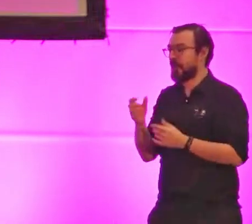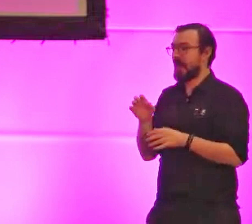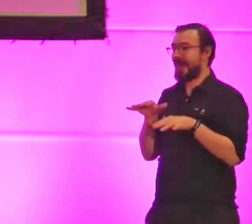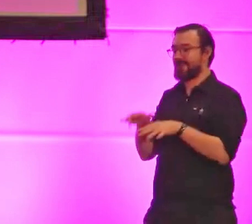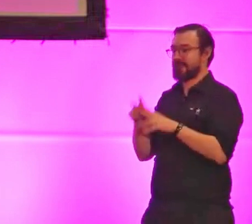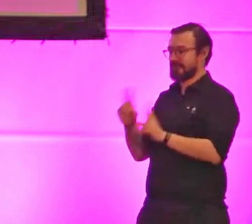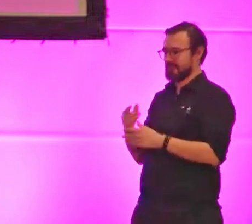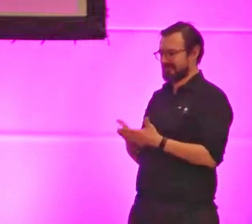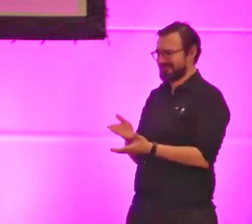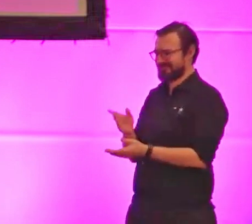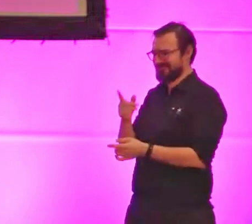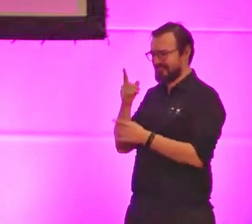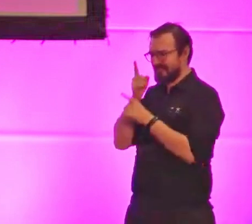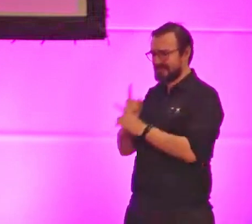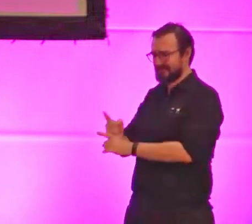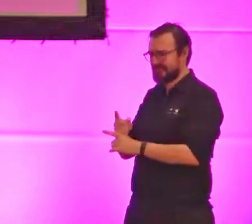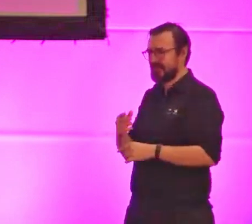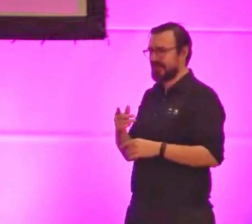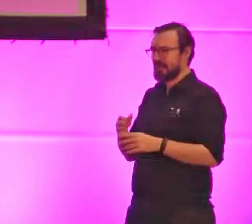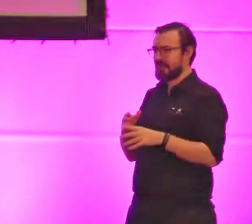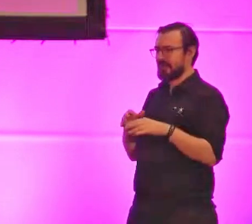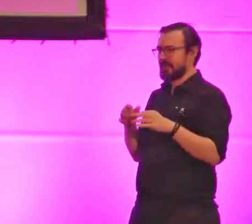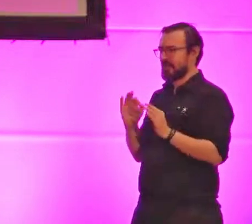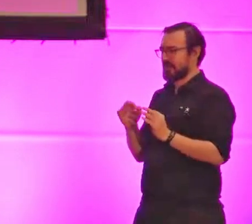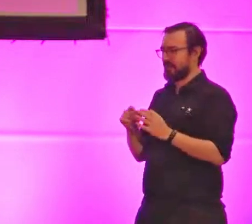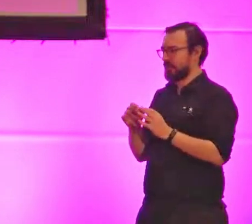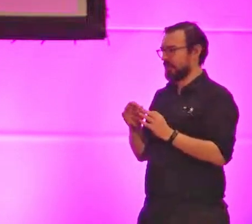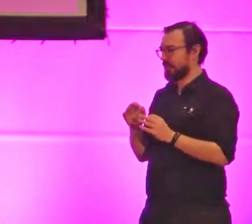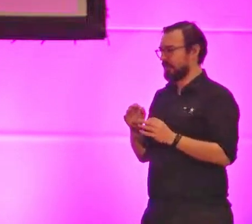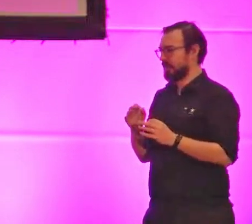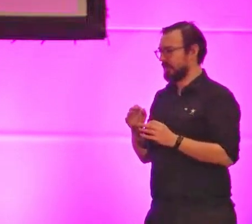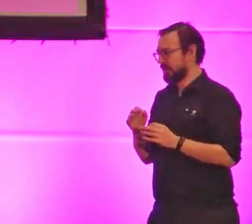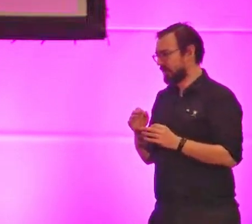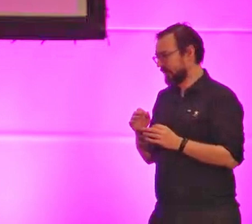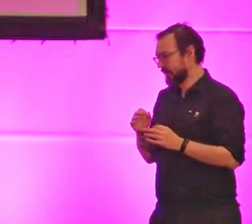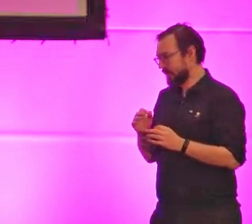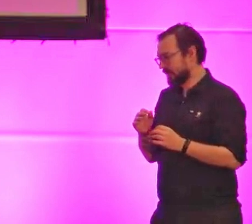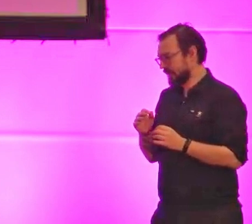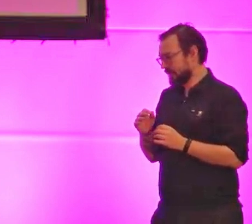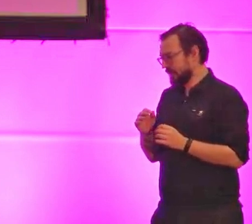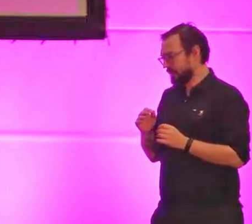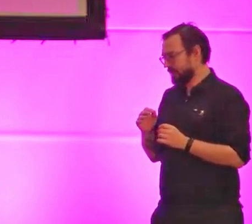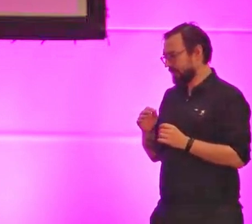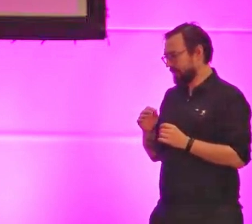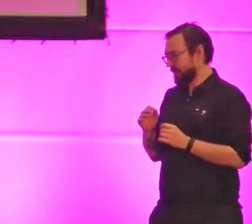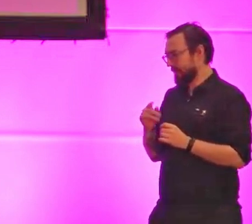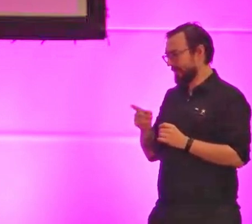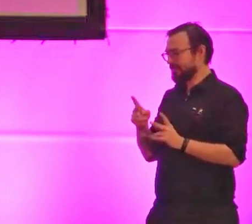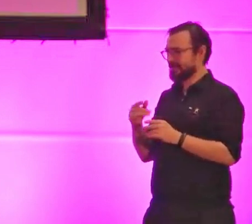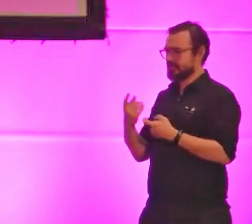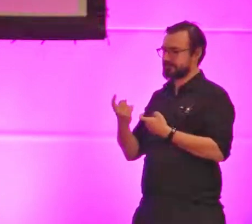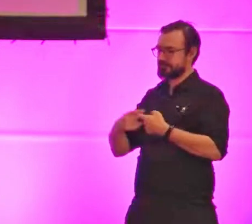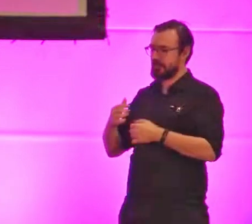anfall i strid med distinktionsprincipen som finns i humanitära